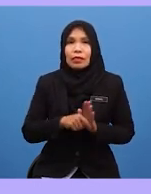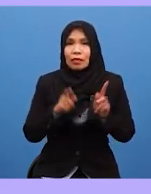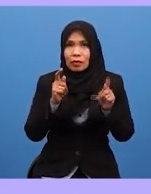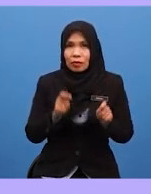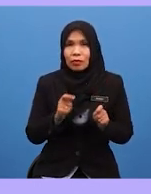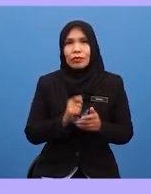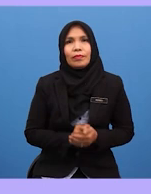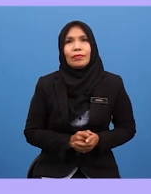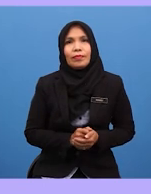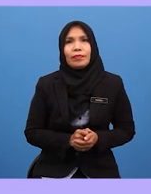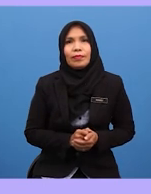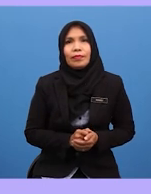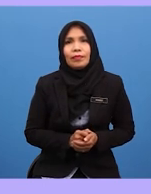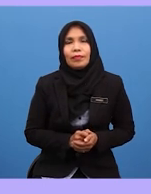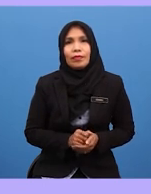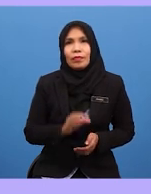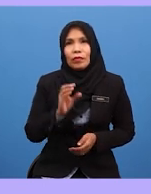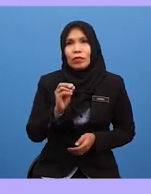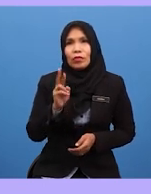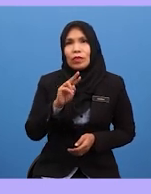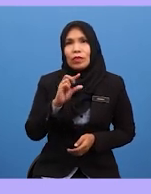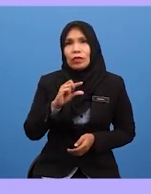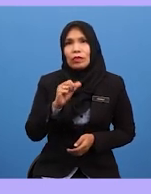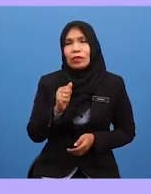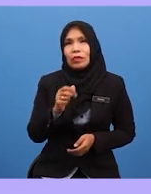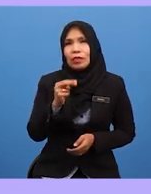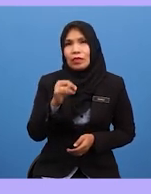Organisma yang dikaji tidak perlu dibunuh.